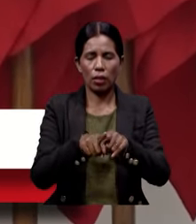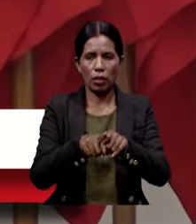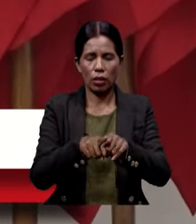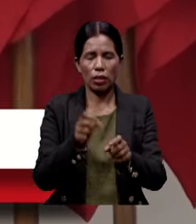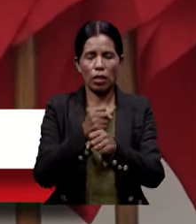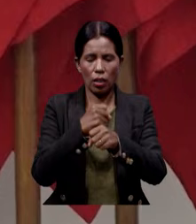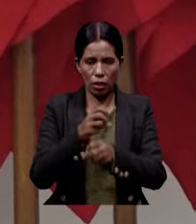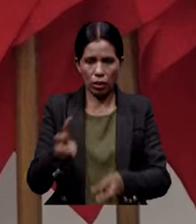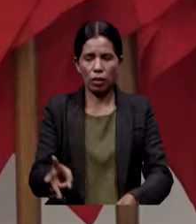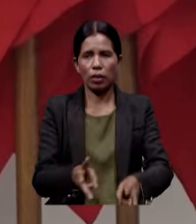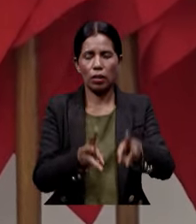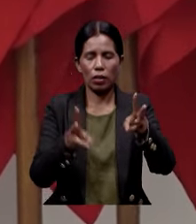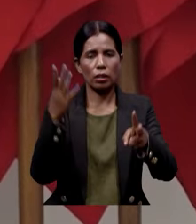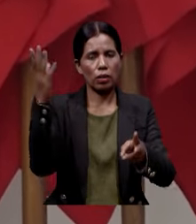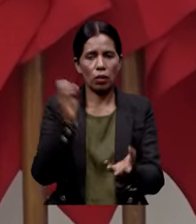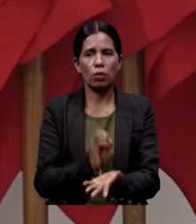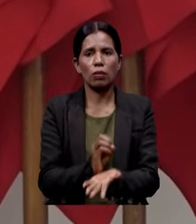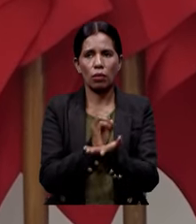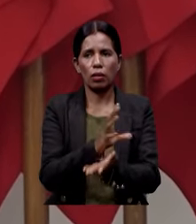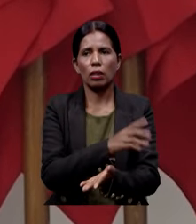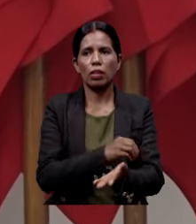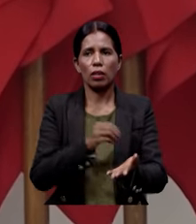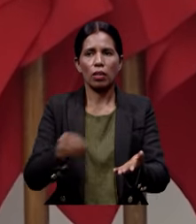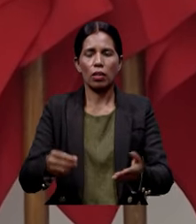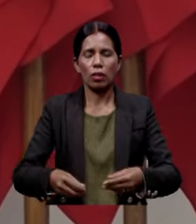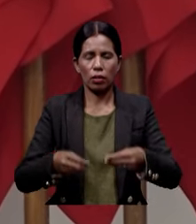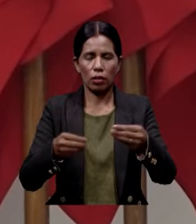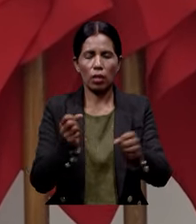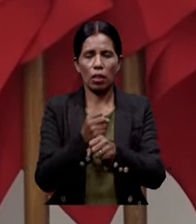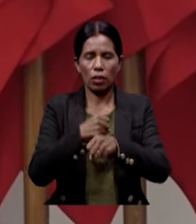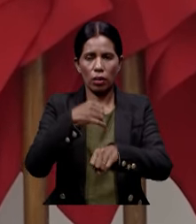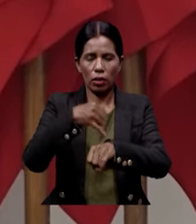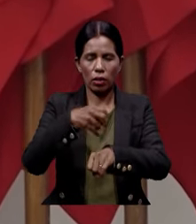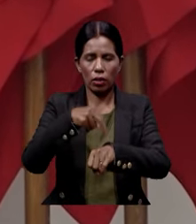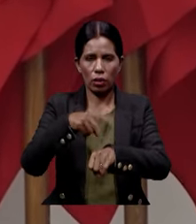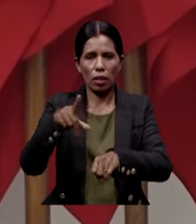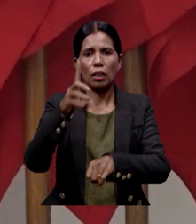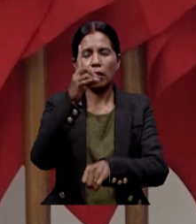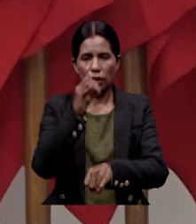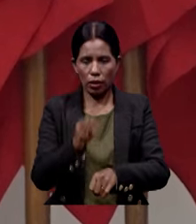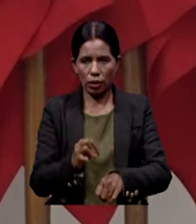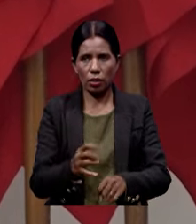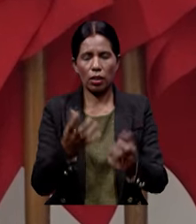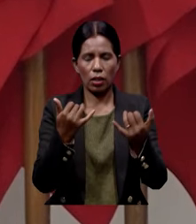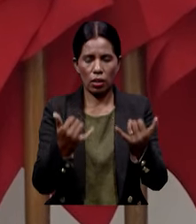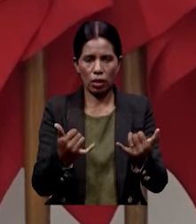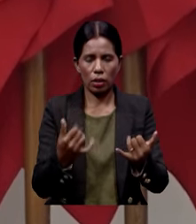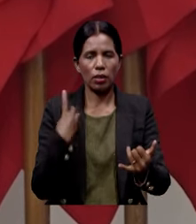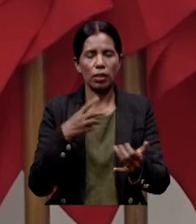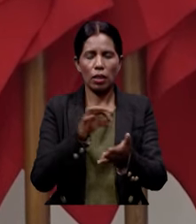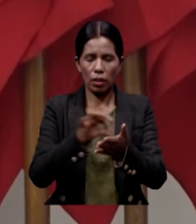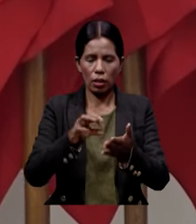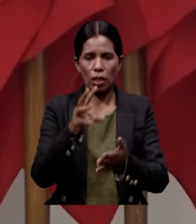jalan di Okusi serta perluasan Bandara Internasional Dili. Dan dengan penandatanganan